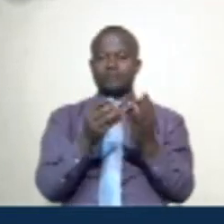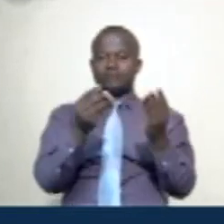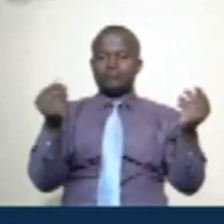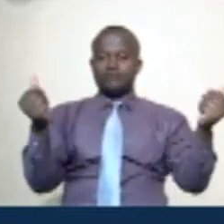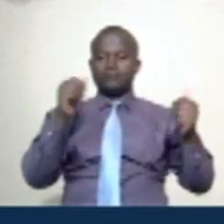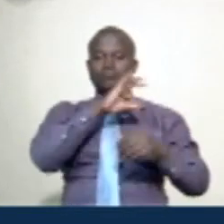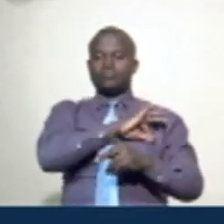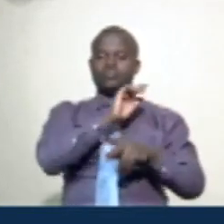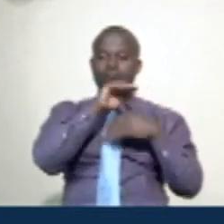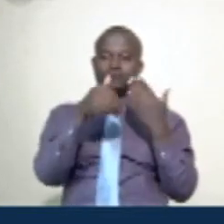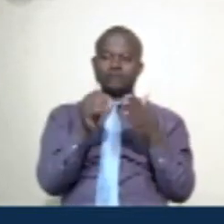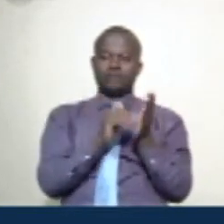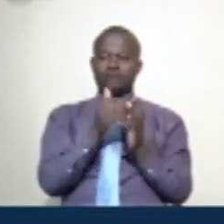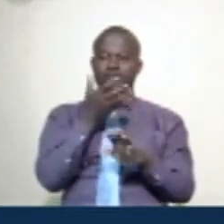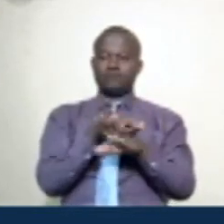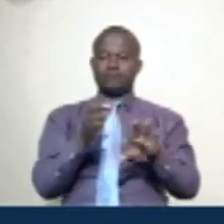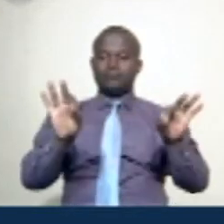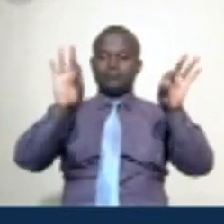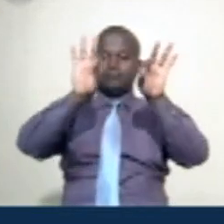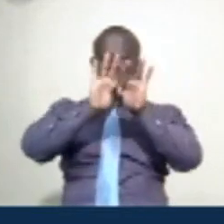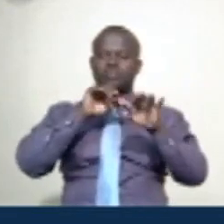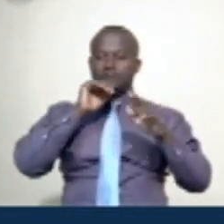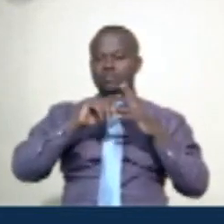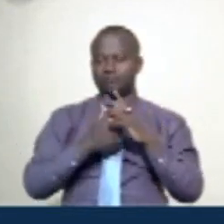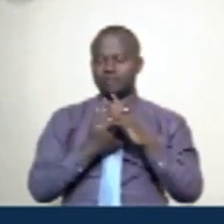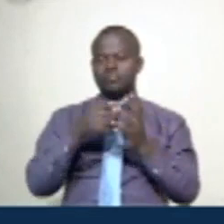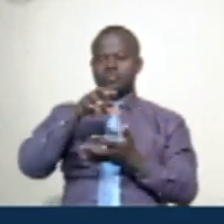nyungu z'abaturage kandi n'aya mabuye y'agaciro ntabe intandaro